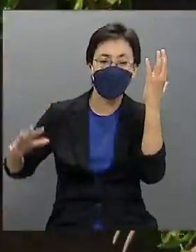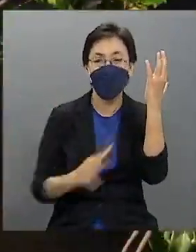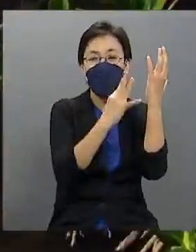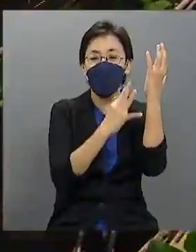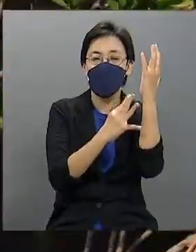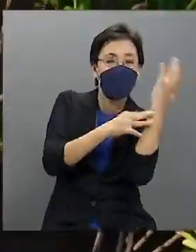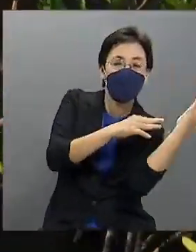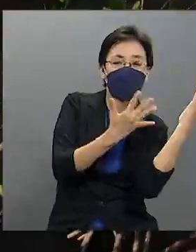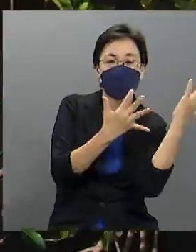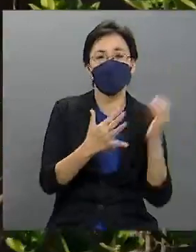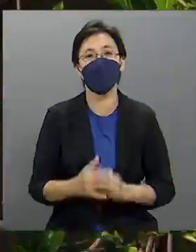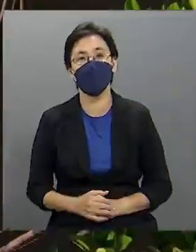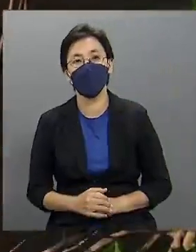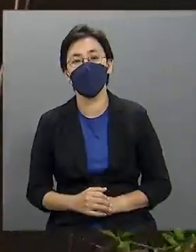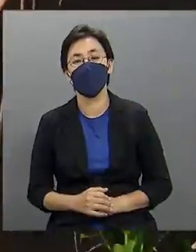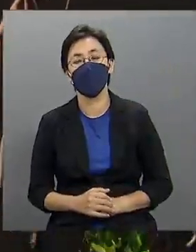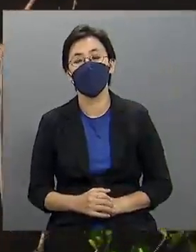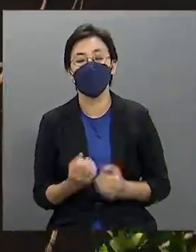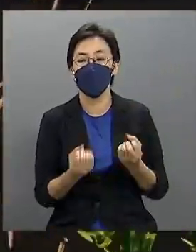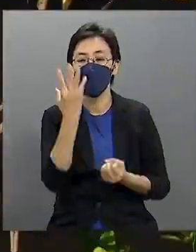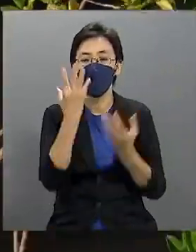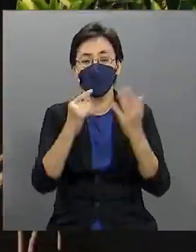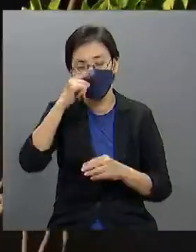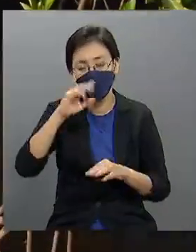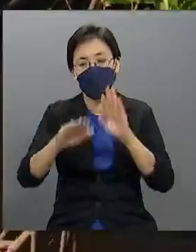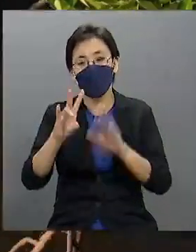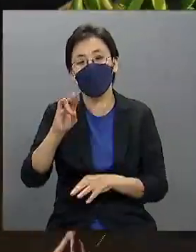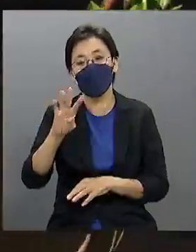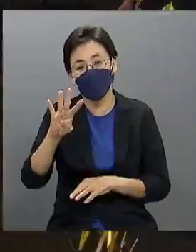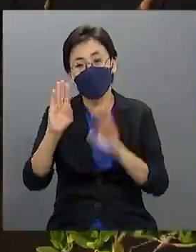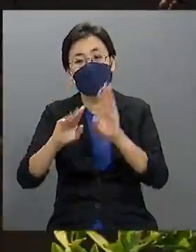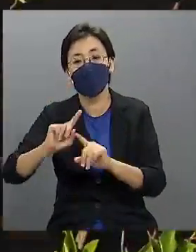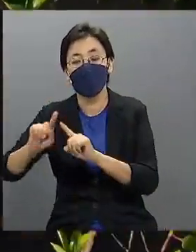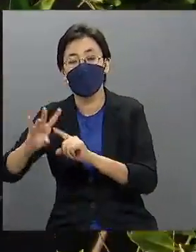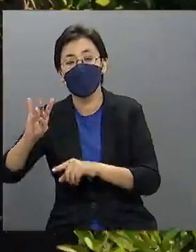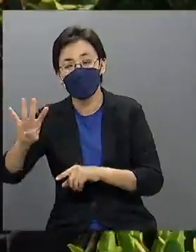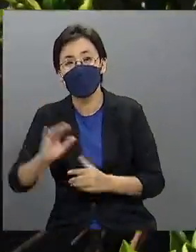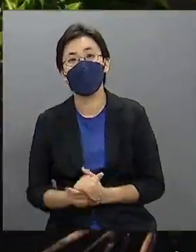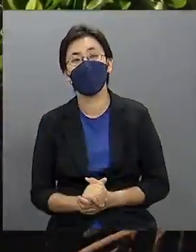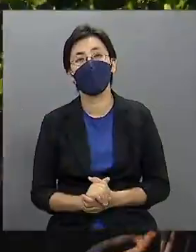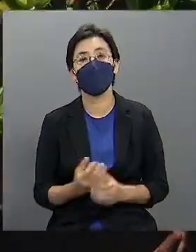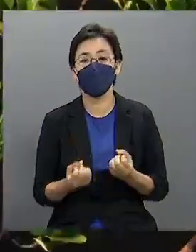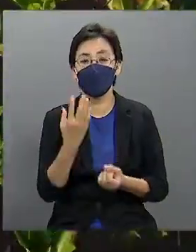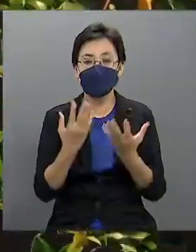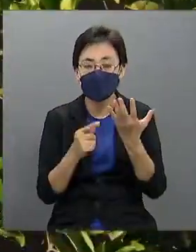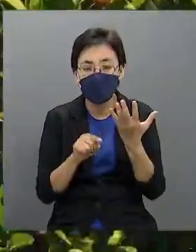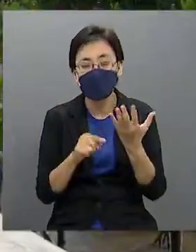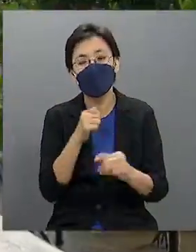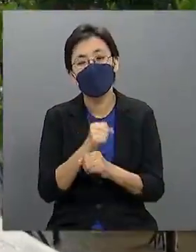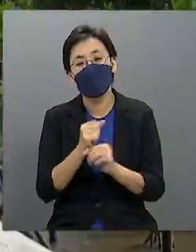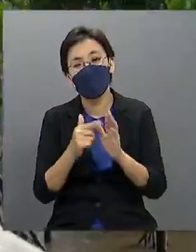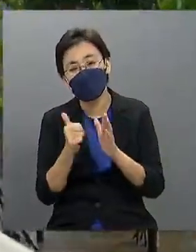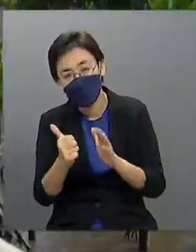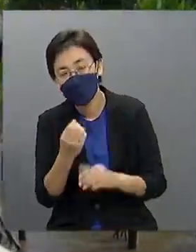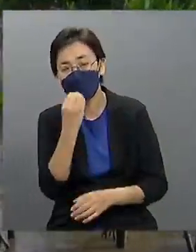ไทยทั้หมดมี 74 ชนิอย่ใน 74 ชนิดอย่างเป็ต้อาหารคาวก็ได้อาหารหวานก็ได้ ยารัษาลโกกได้